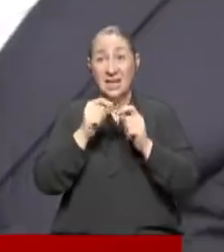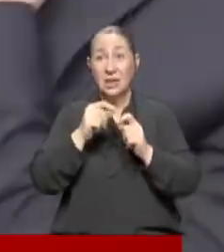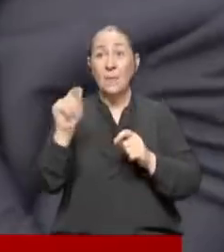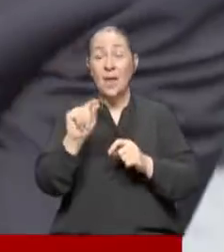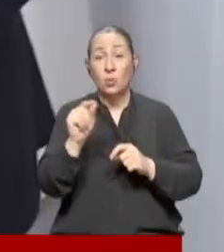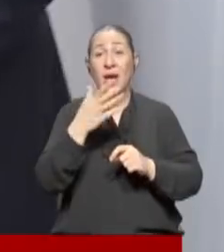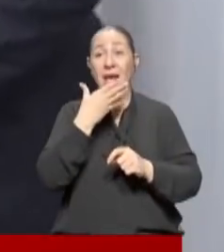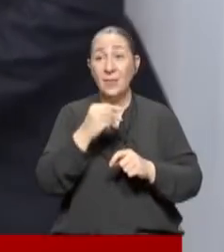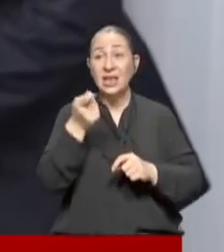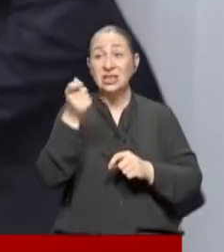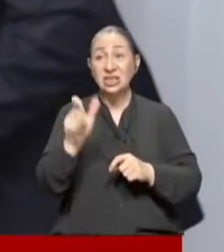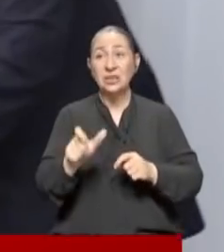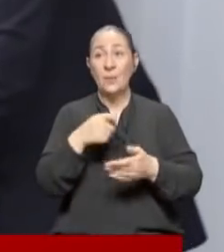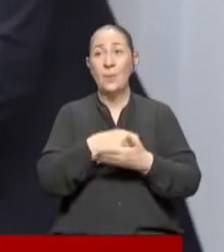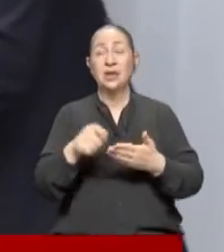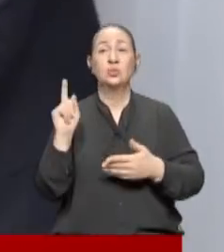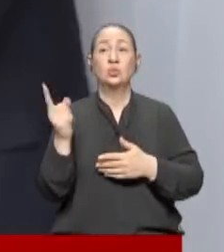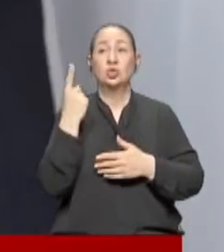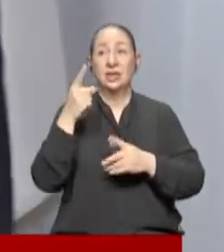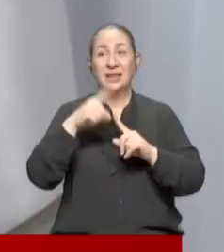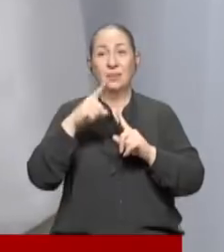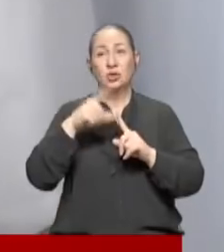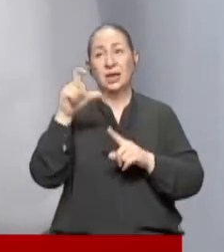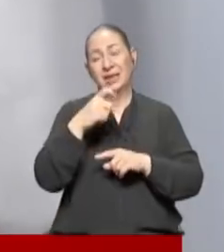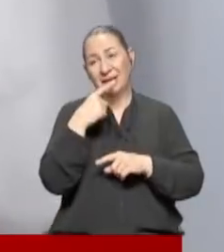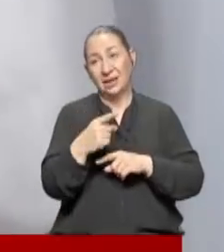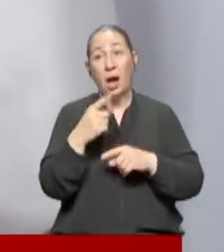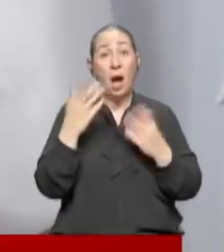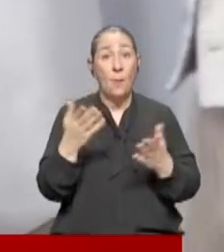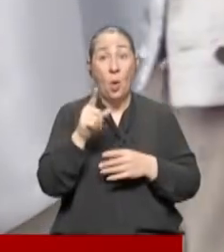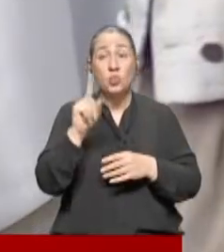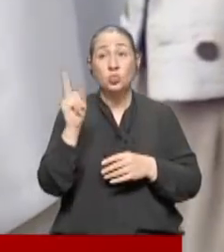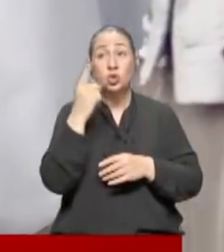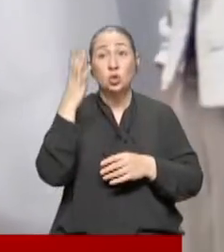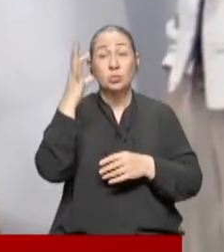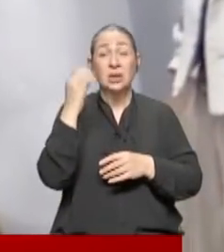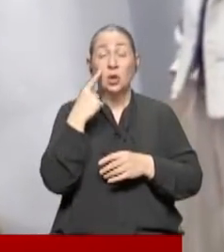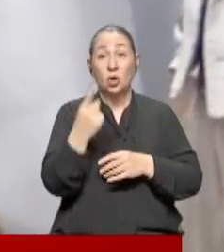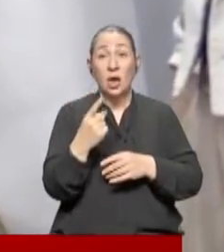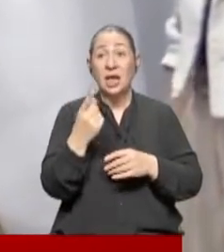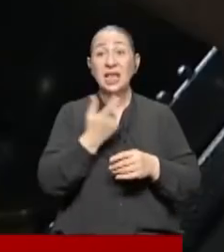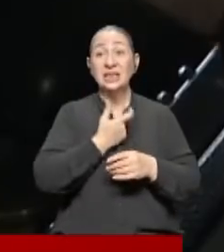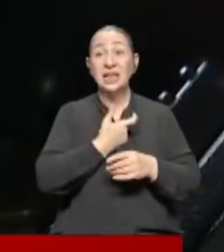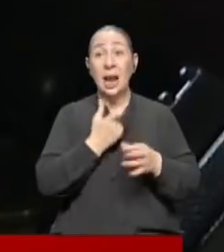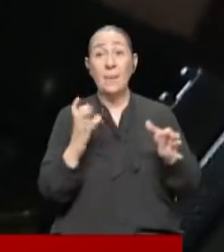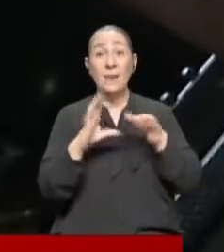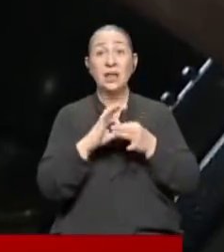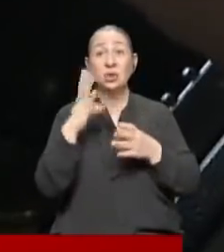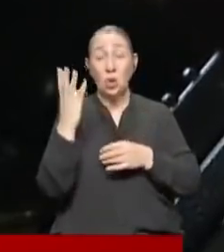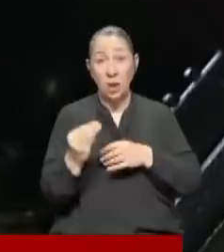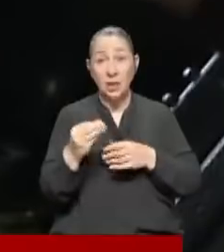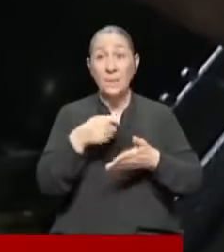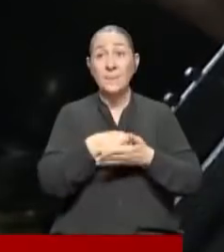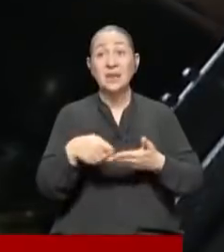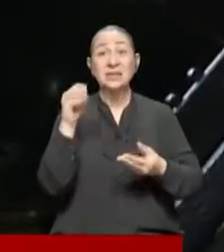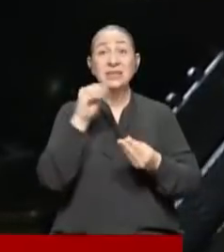memura, emekliye, işçiye maaş müjdesi Temmuz ayında dedi. Ama o müjde uzmanlara göre yasalarla bağlayıcı olan